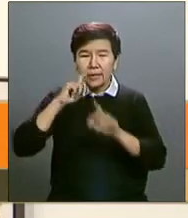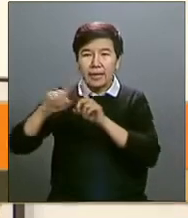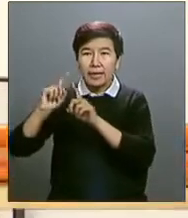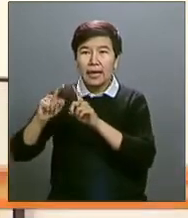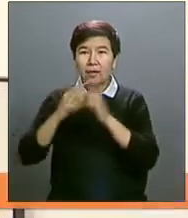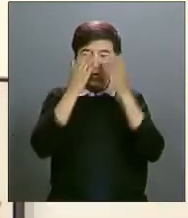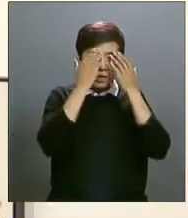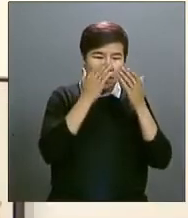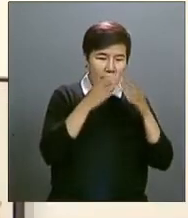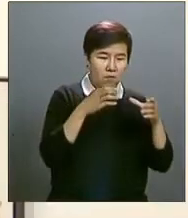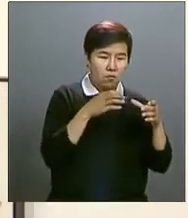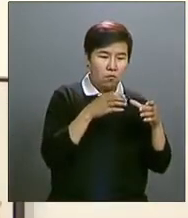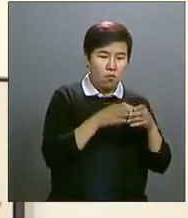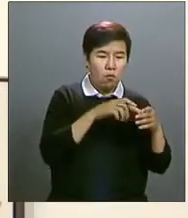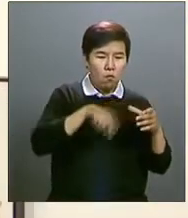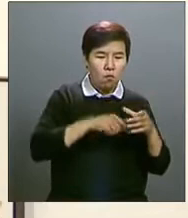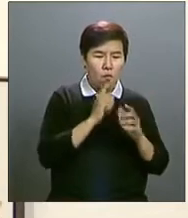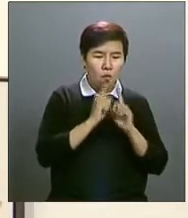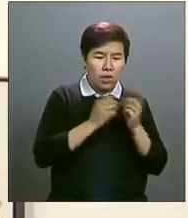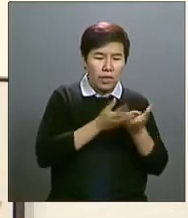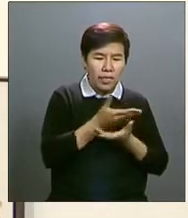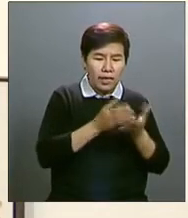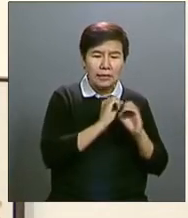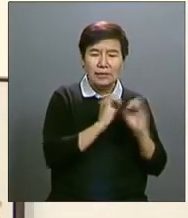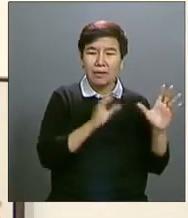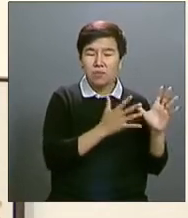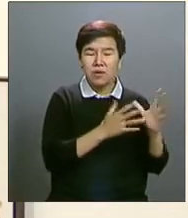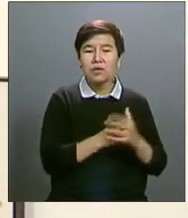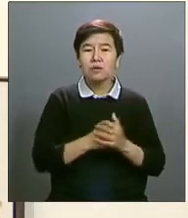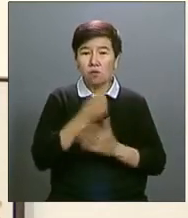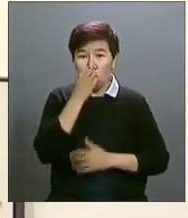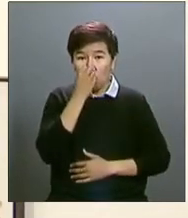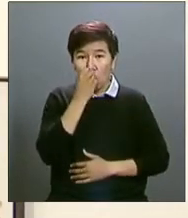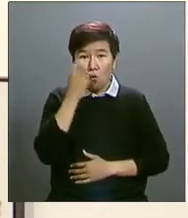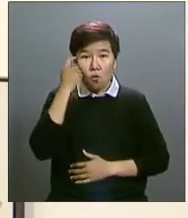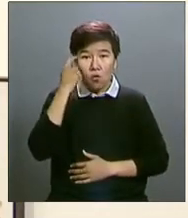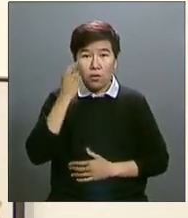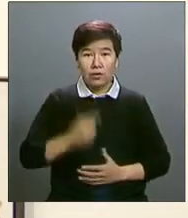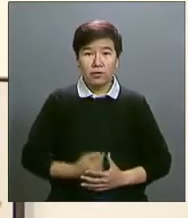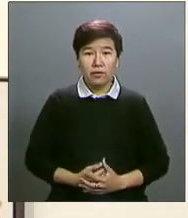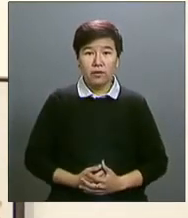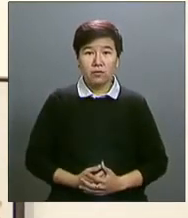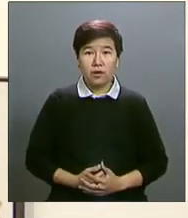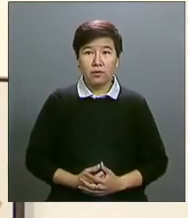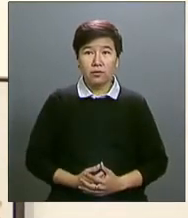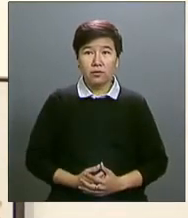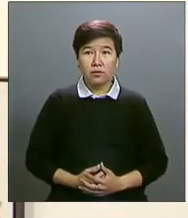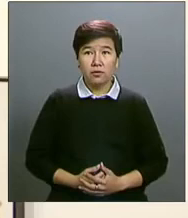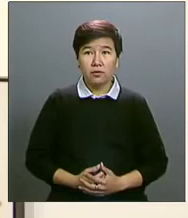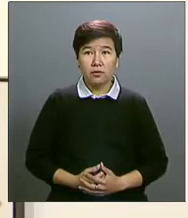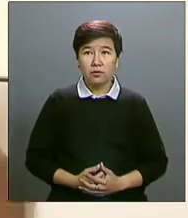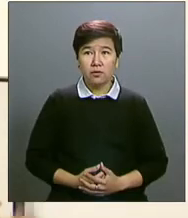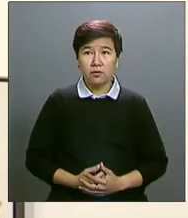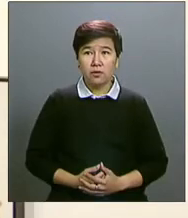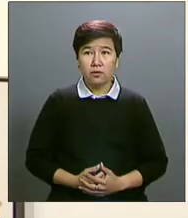ไม่ค่อยเอามาคุยกันอย่างชัดเจนนะฮะผมเคยไปประเทศอินโดนีเซียที่เป็นสังคมมุสลิมที่ค่อนข้างใหญ่แ